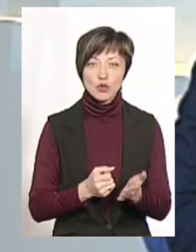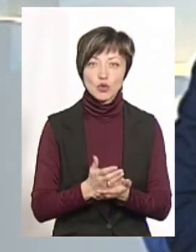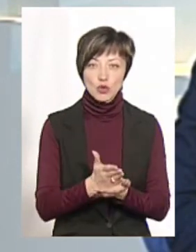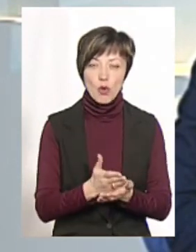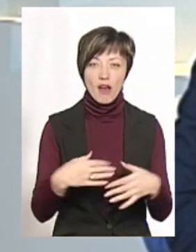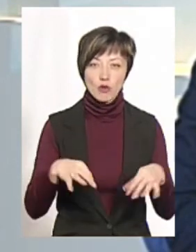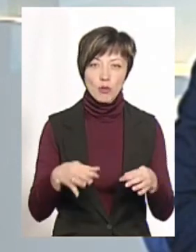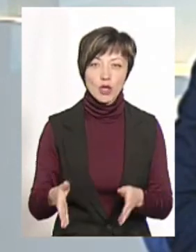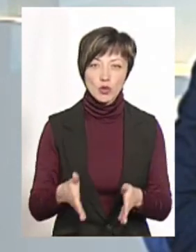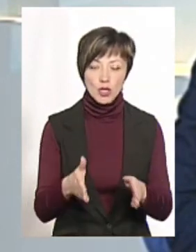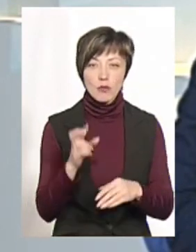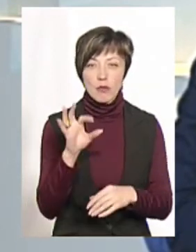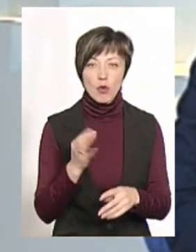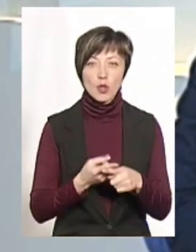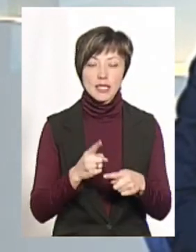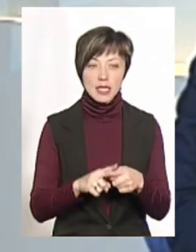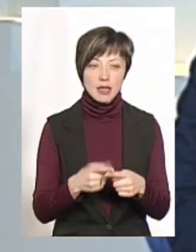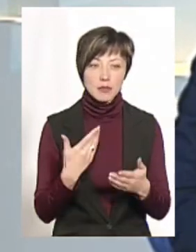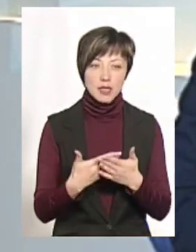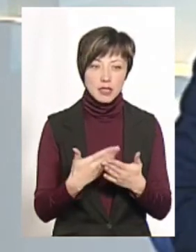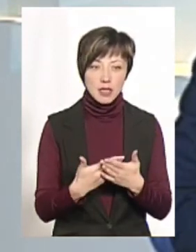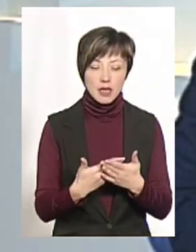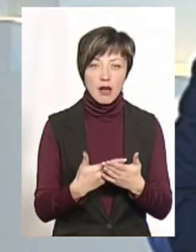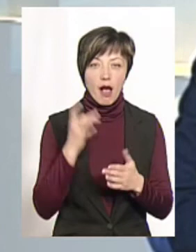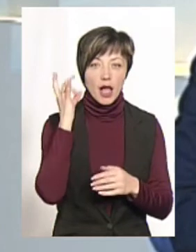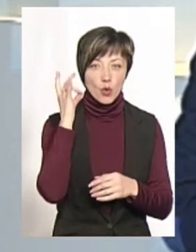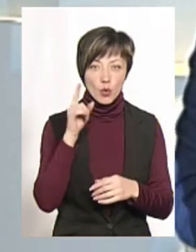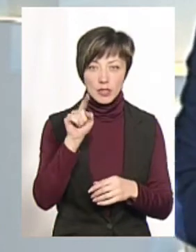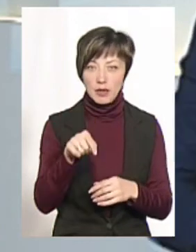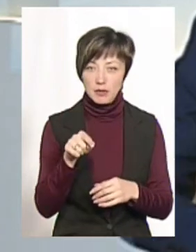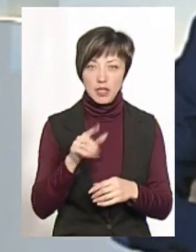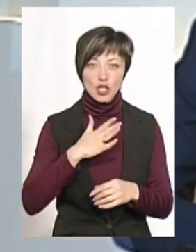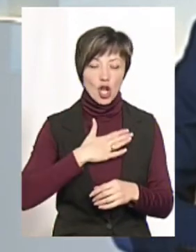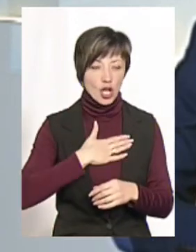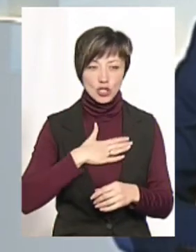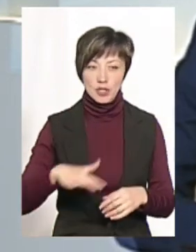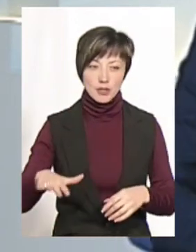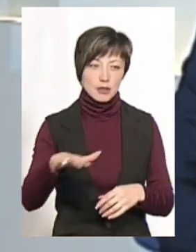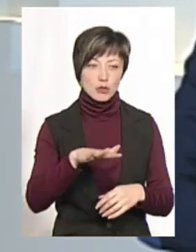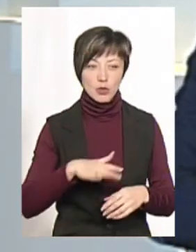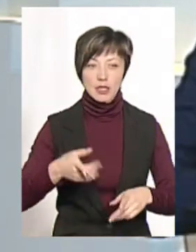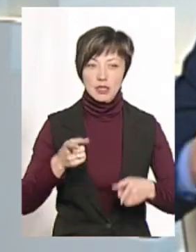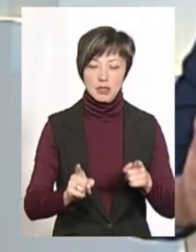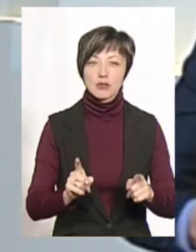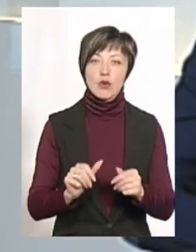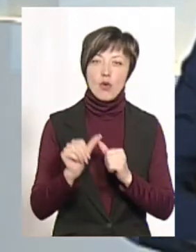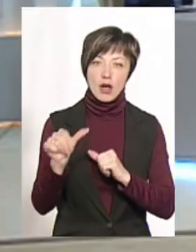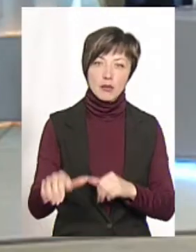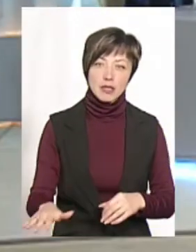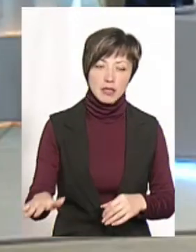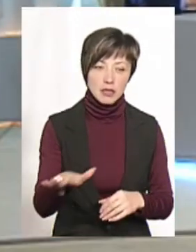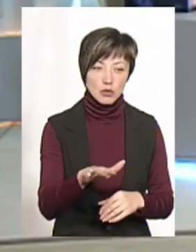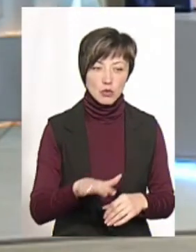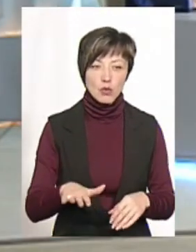службою автомобільних доріг. Тому що це, якщо брати, наприклад, Катіон, то винятково наша територія. Там дійсно облаштована окрема